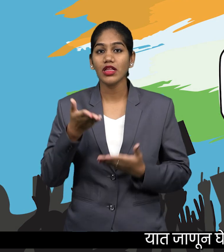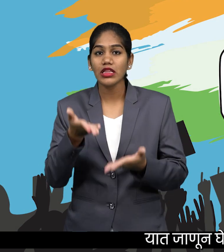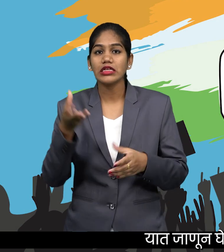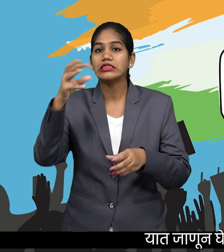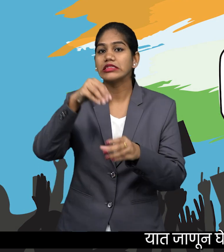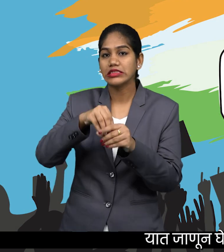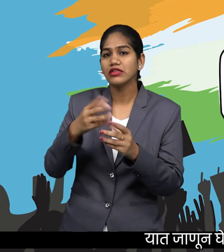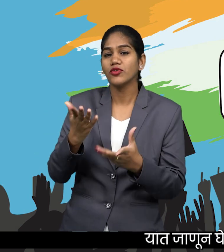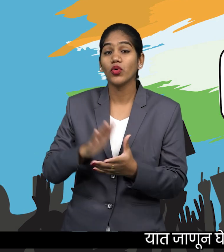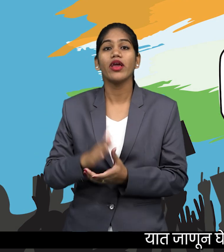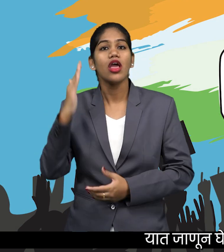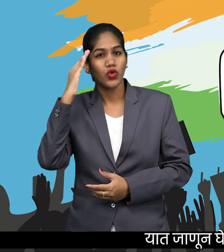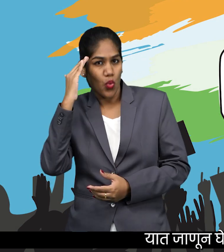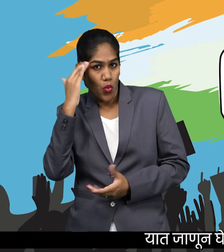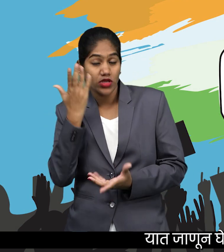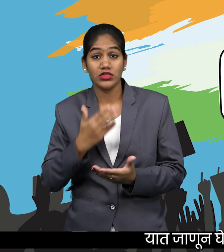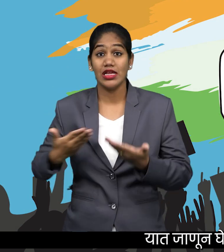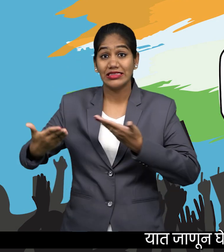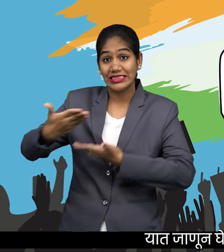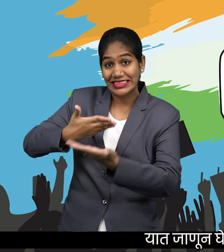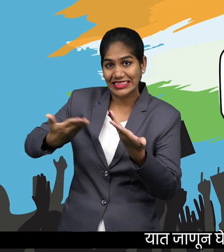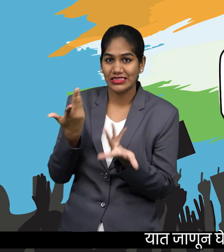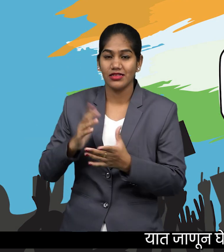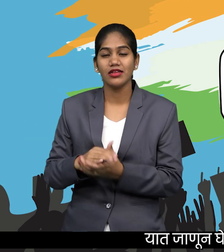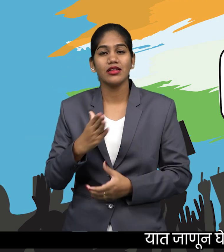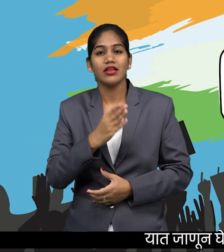यात जाणून घेणे, चर्चा करणे आणि स्वतंत्र मते